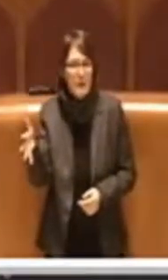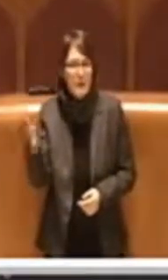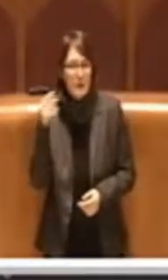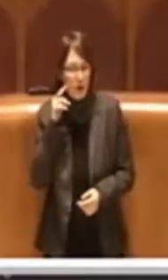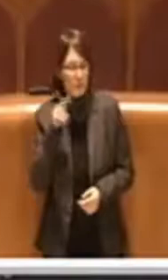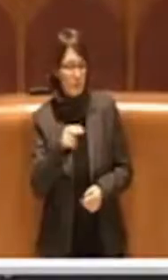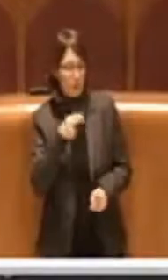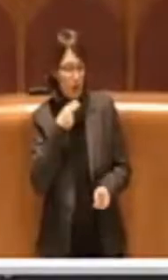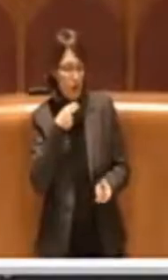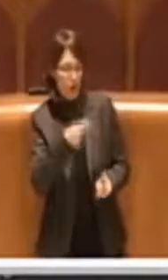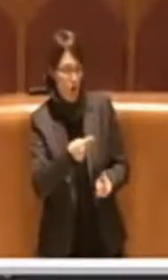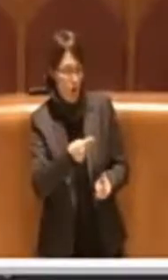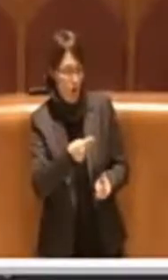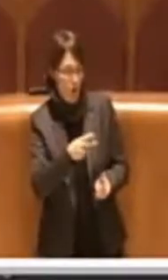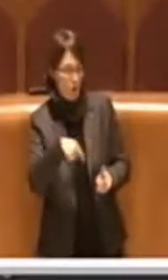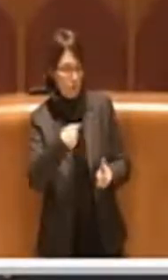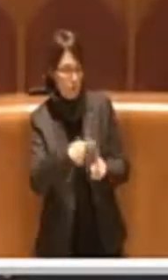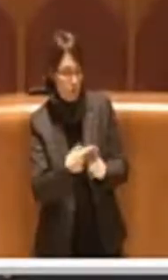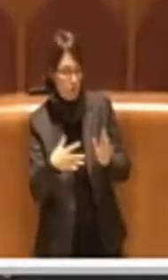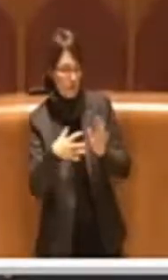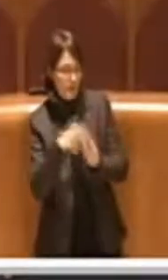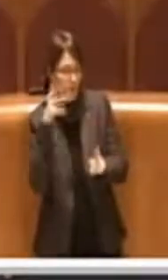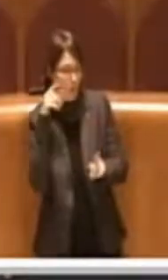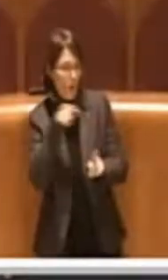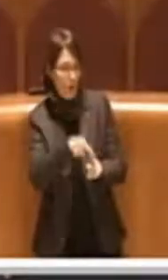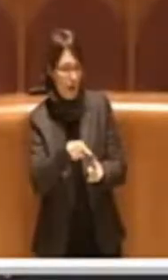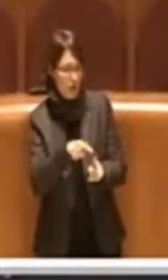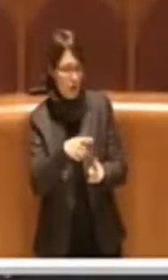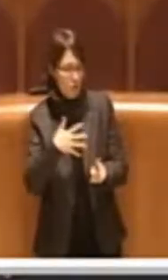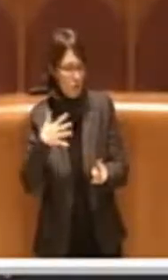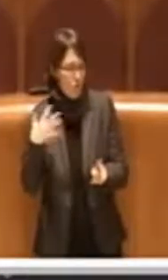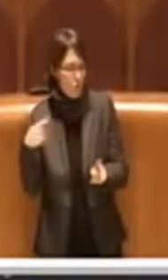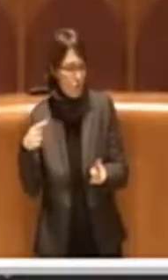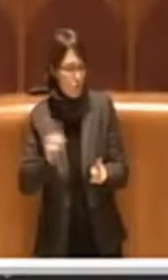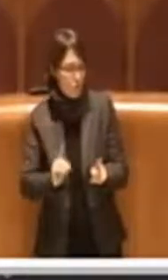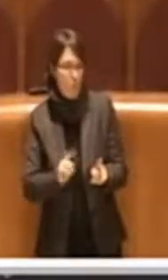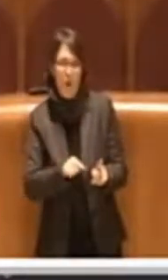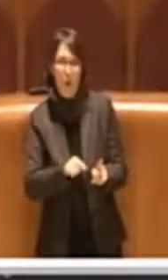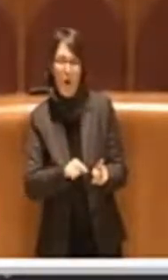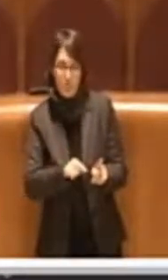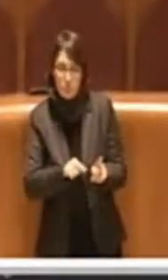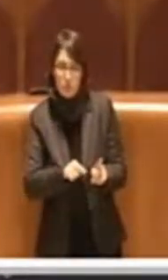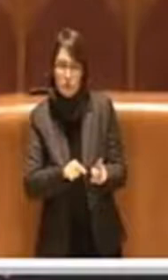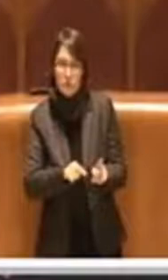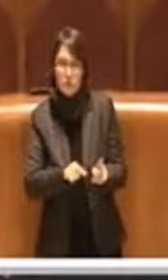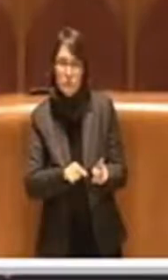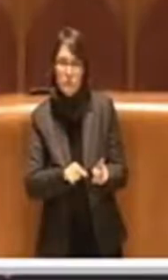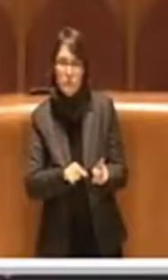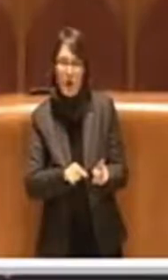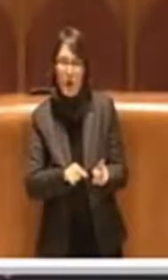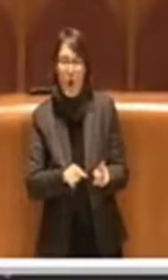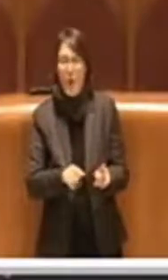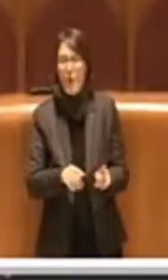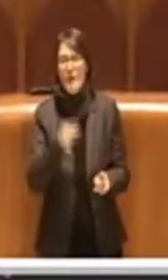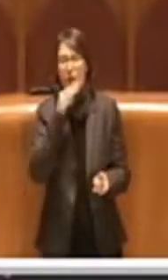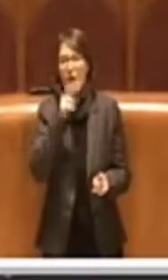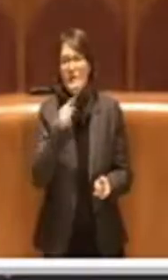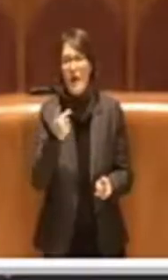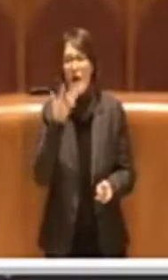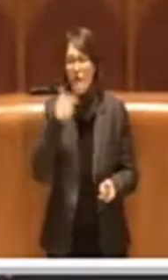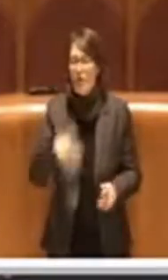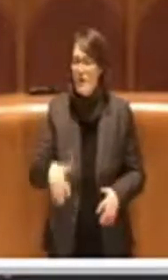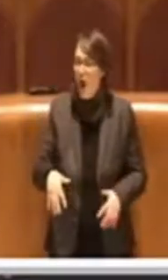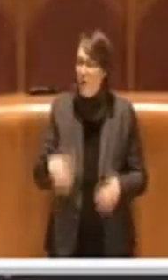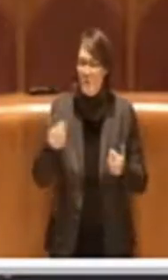il suo nome con un simbolo religioso che non le appartiene. Quindi non è la furia iconoclasta di togliere ogni